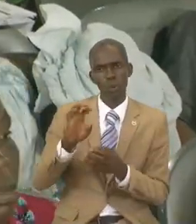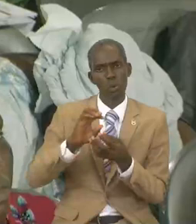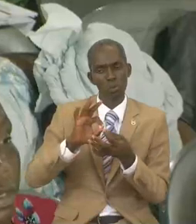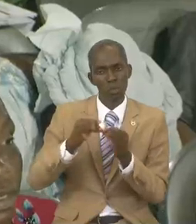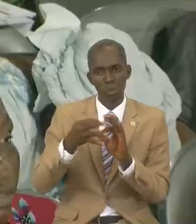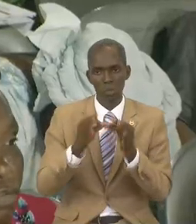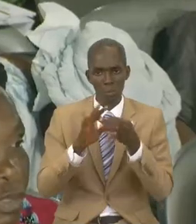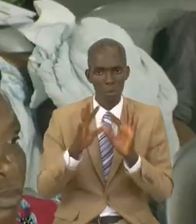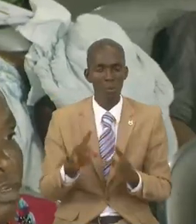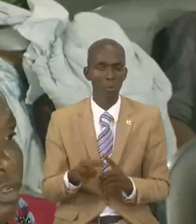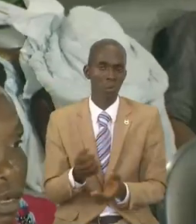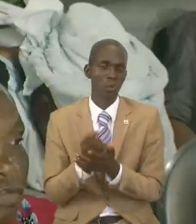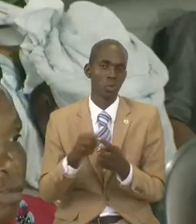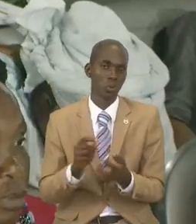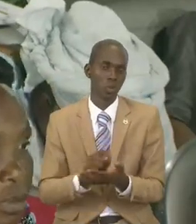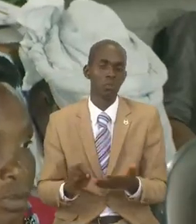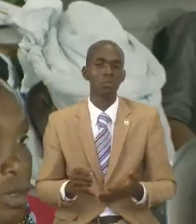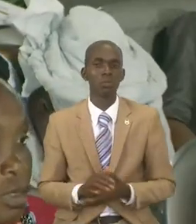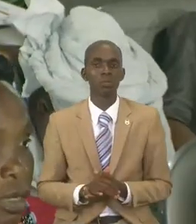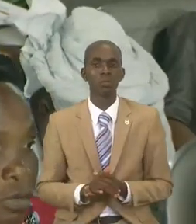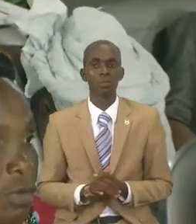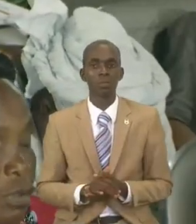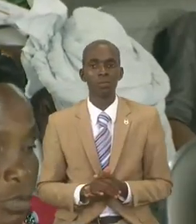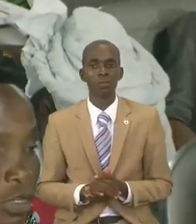et donnons-leur la fiche de décision.